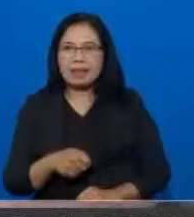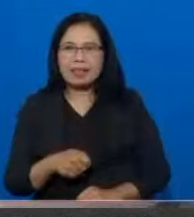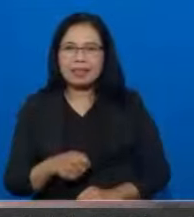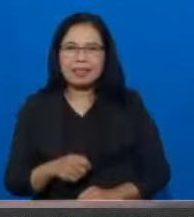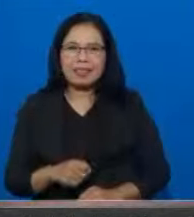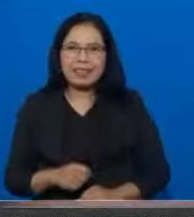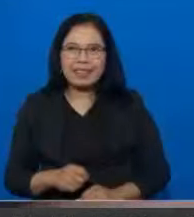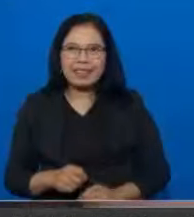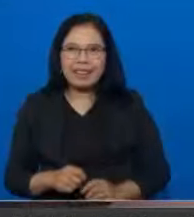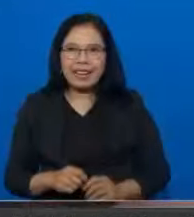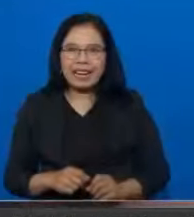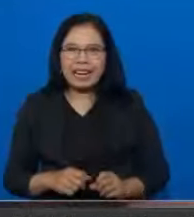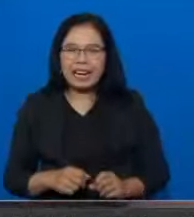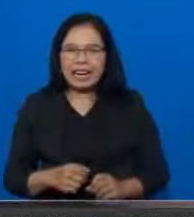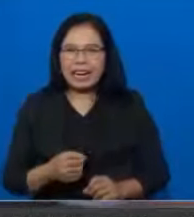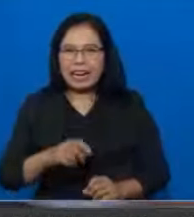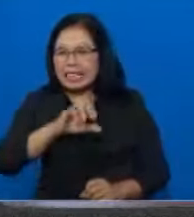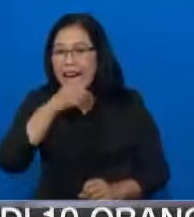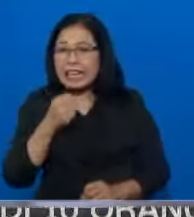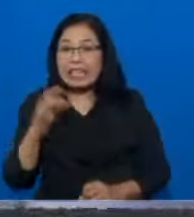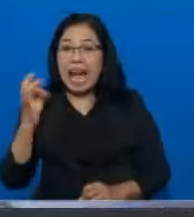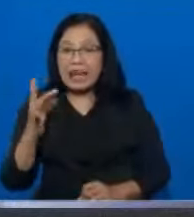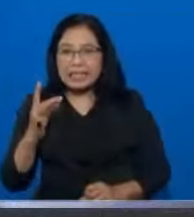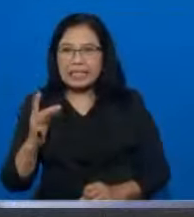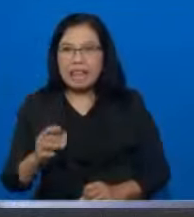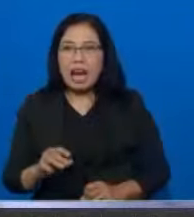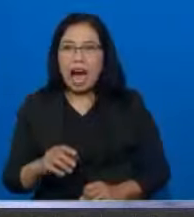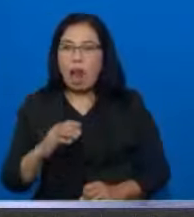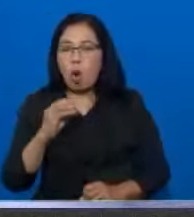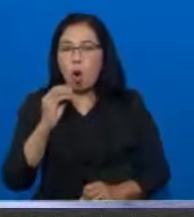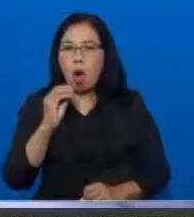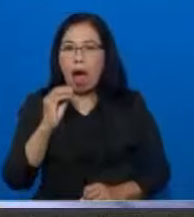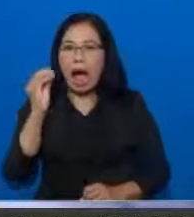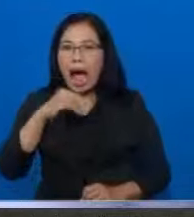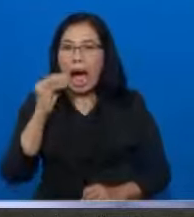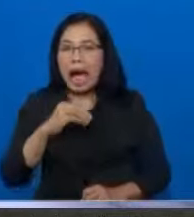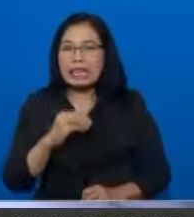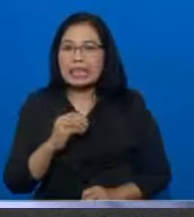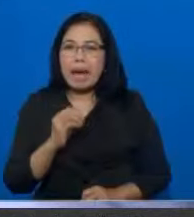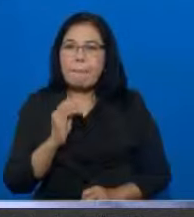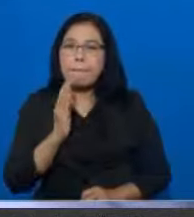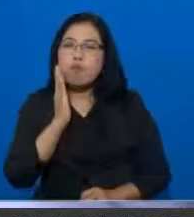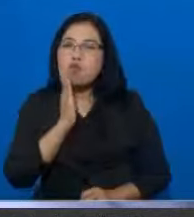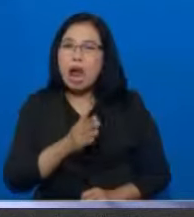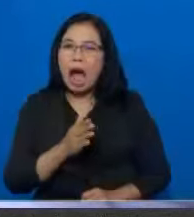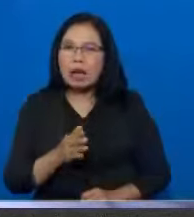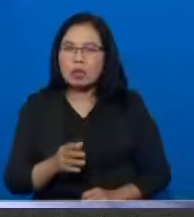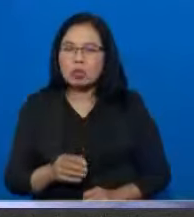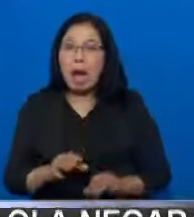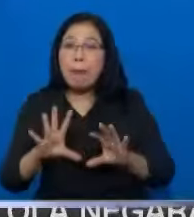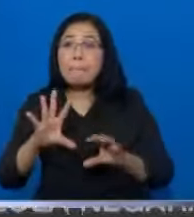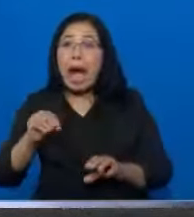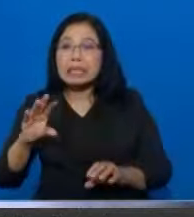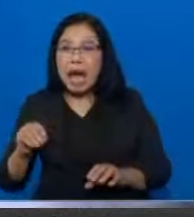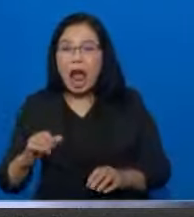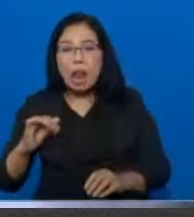dimakannya. Terasa dimakannya gitu. Beda dengan ayam muda. Ayam muda tuh anjir. Basah. Agak basah. Mendingan ayam yang tua yang